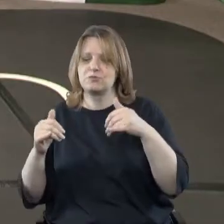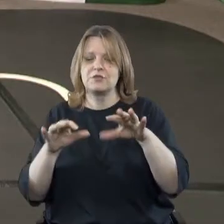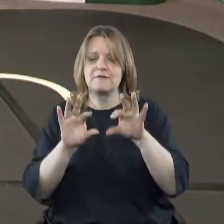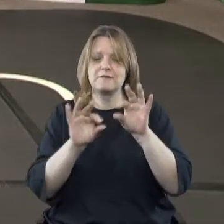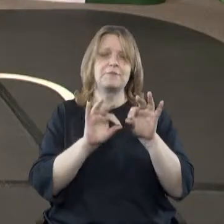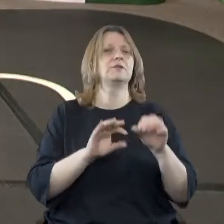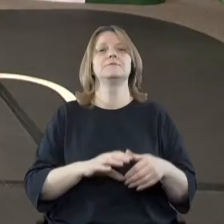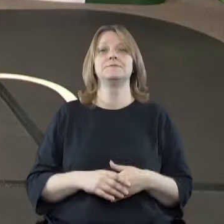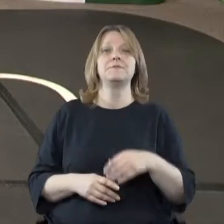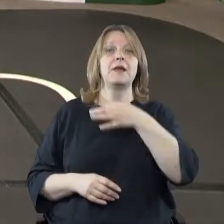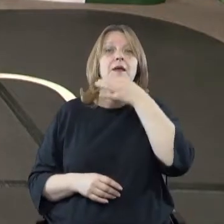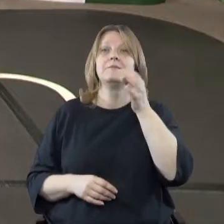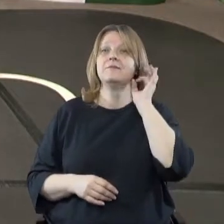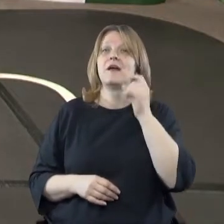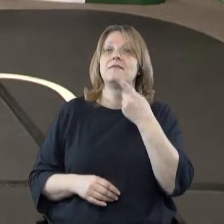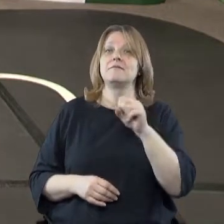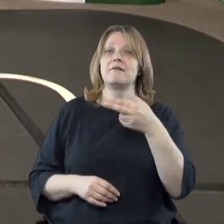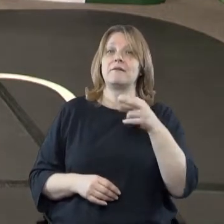Czy Dario nosisz odblaski?